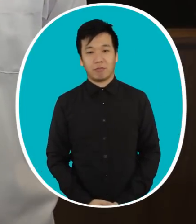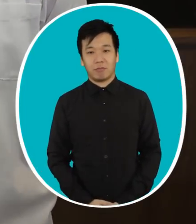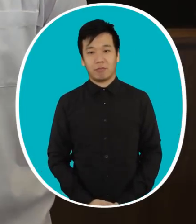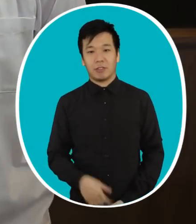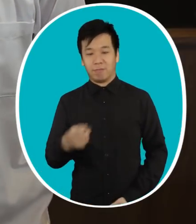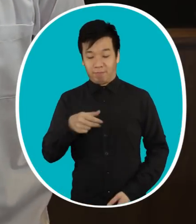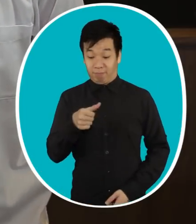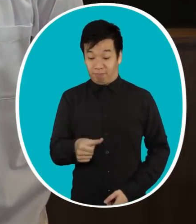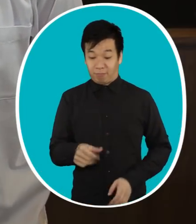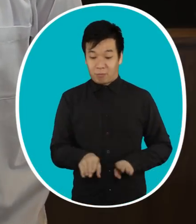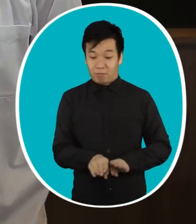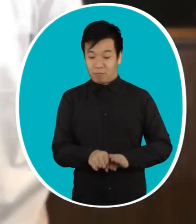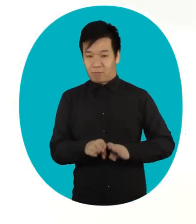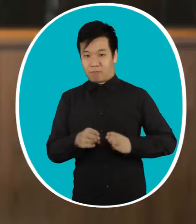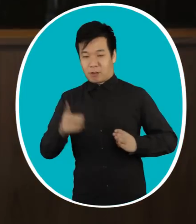跟住撳開始，